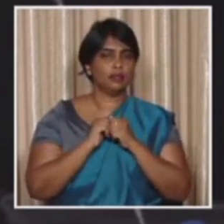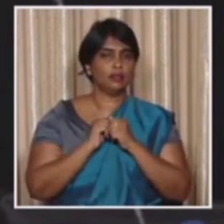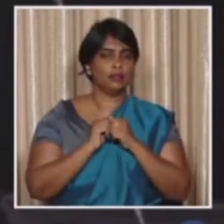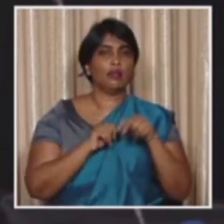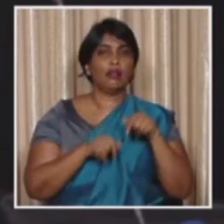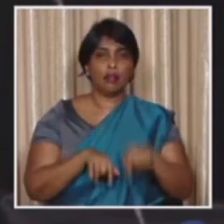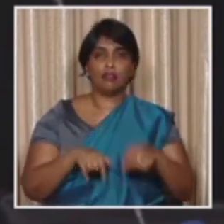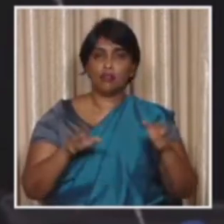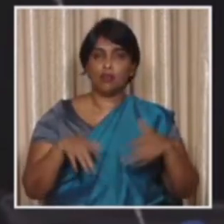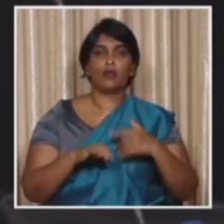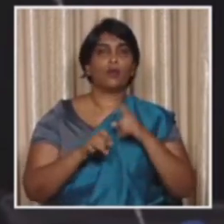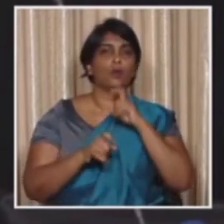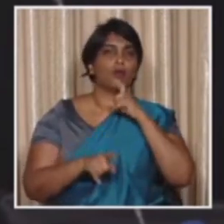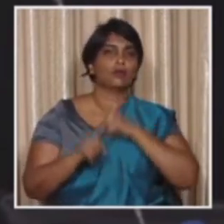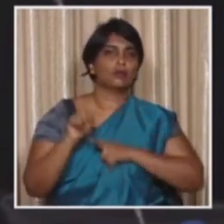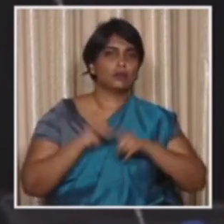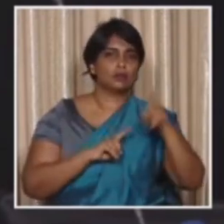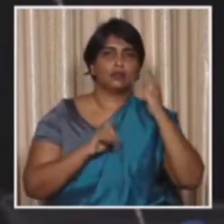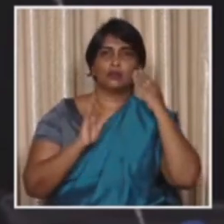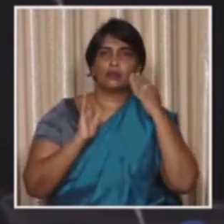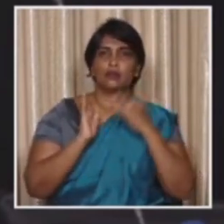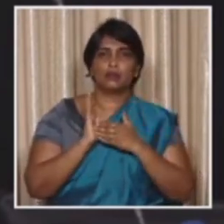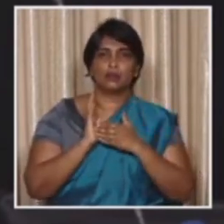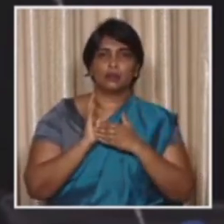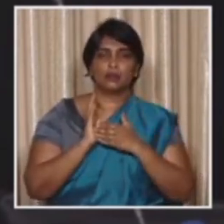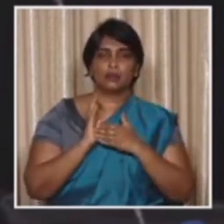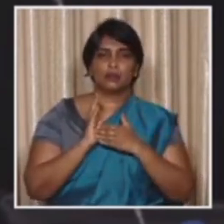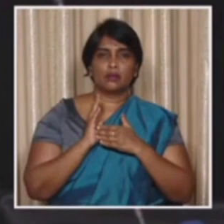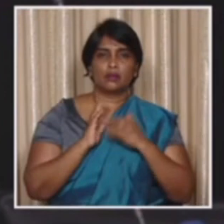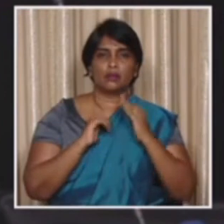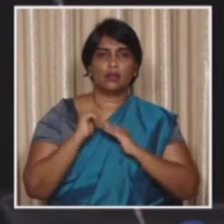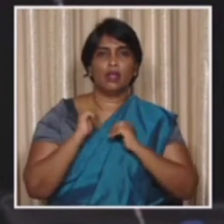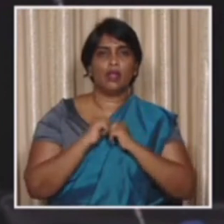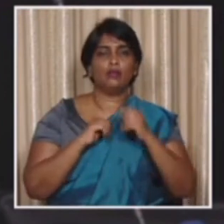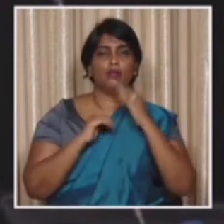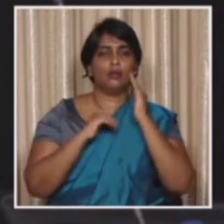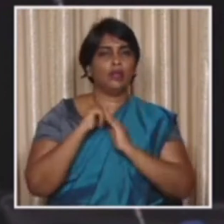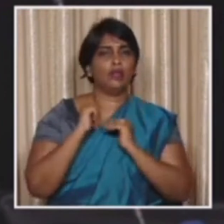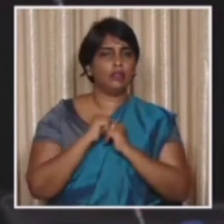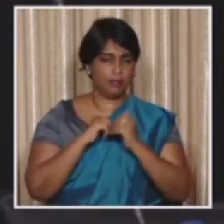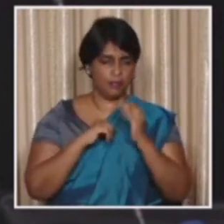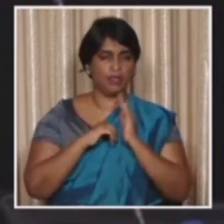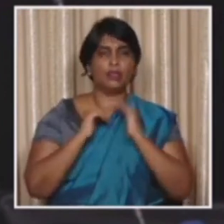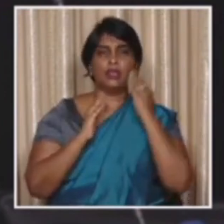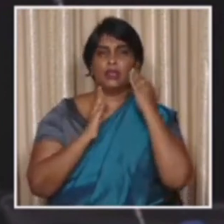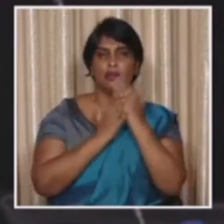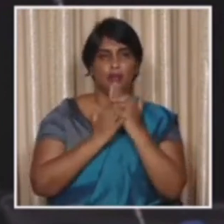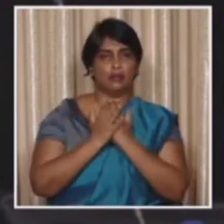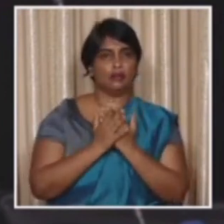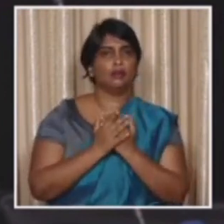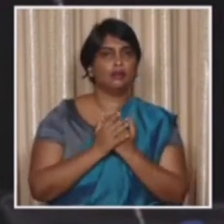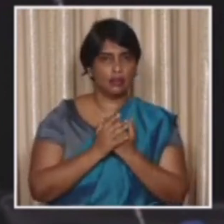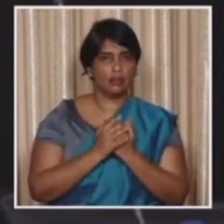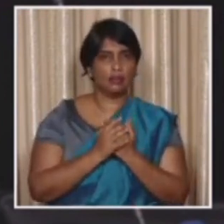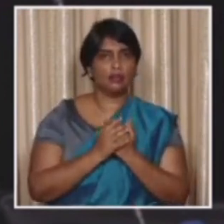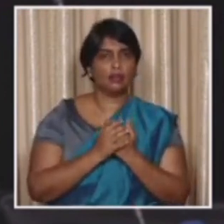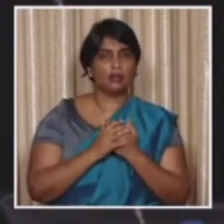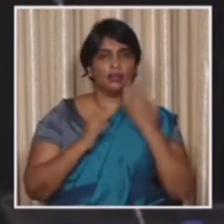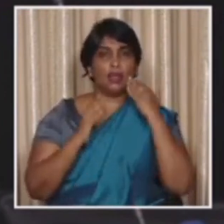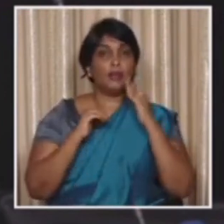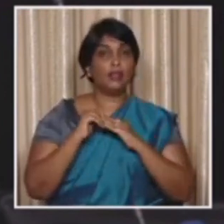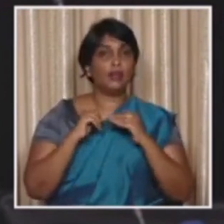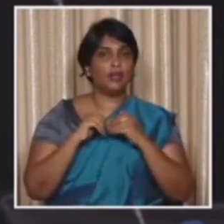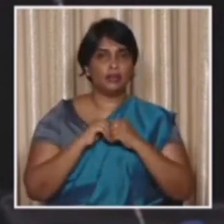වාර්තාව. උසාවියට යනවා. අර පැත්තෙන් කියනවා තාම නීතිපතියකින් නඩුව ගොනු කරලා නැහැ කියලා. දිනයක් දානවා